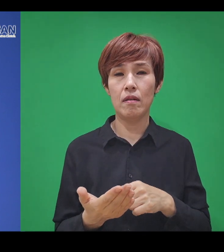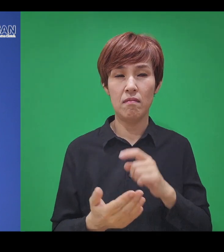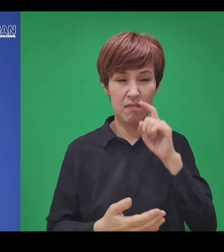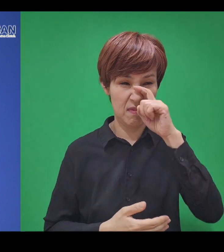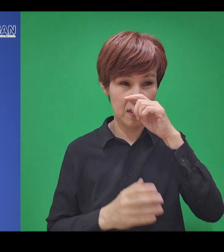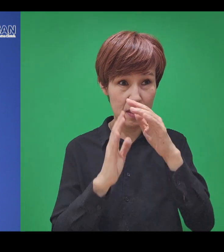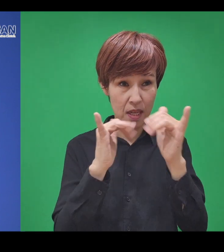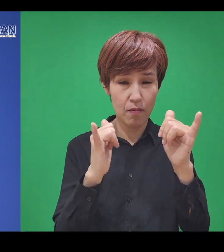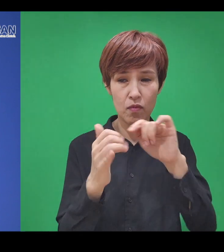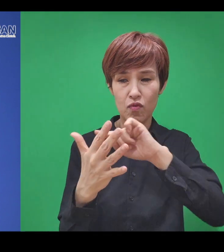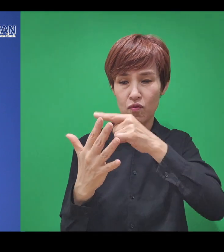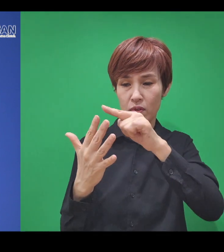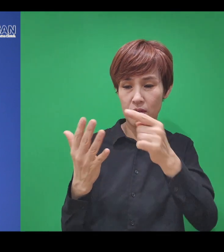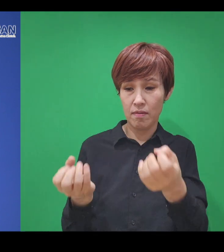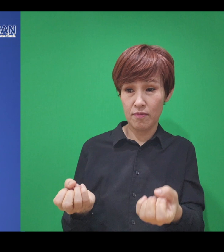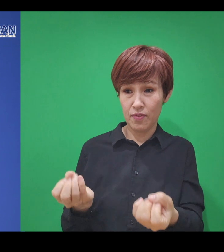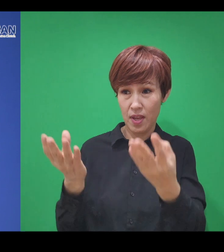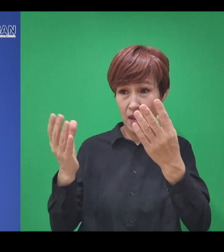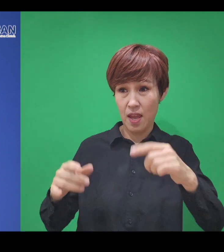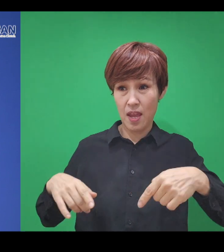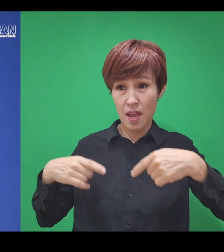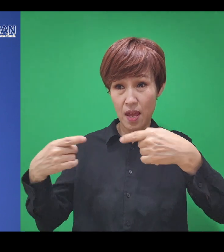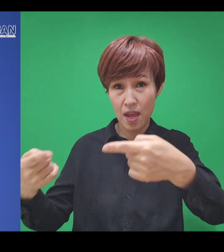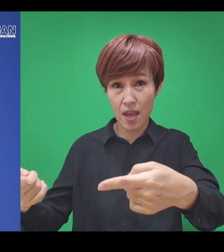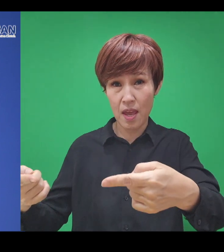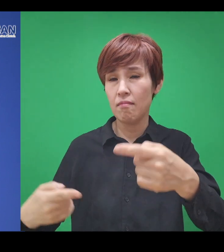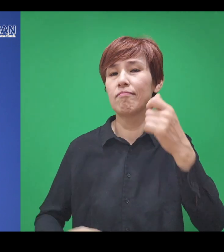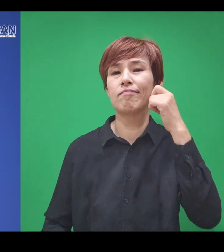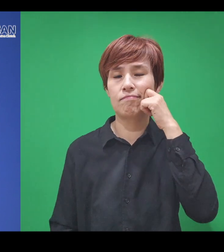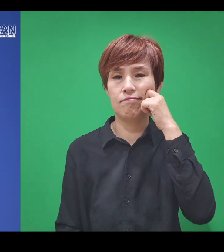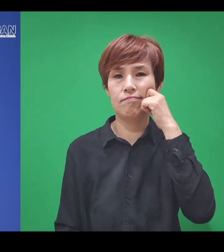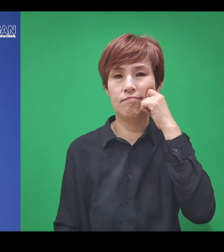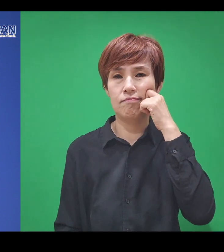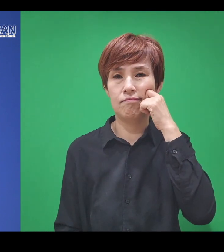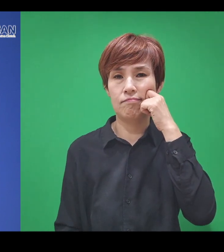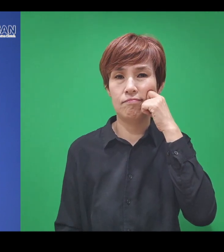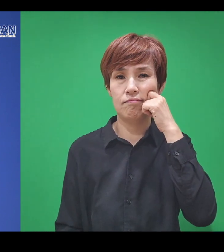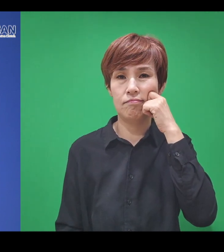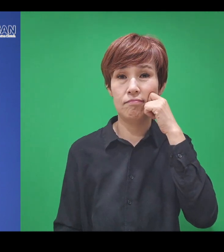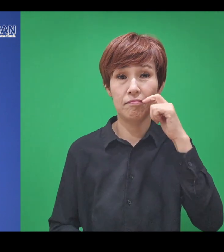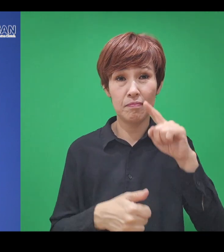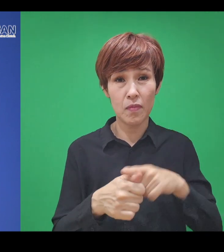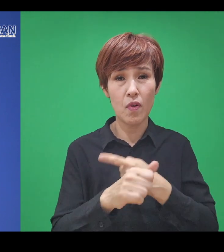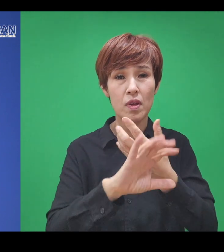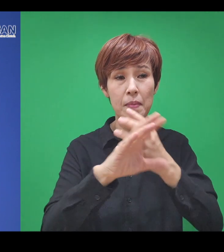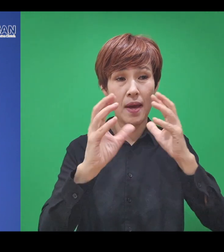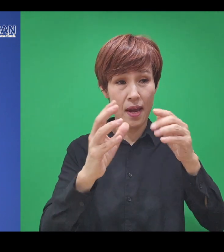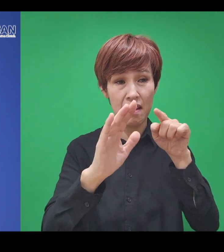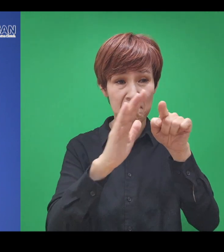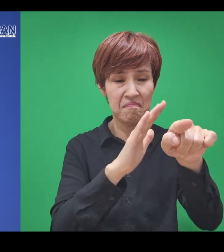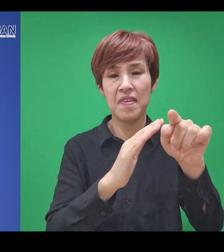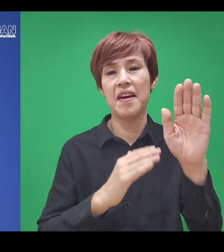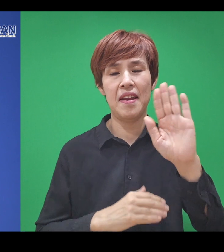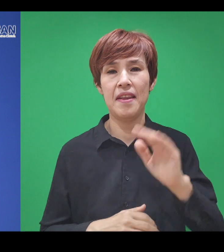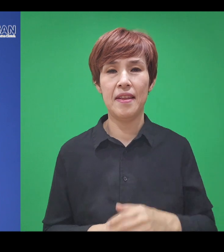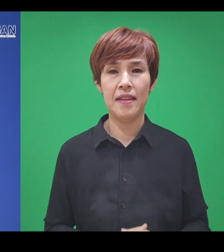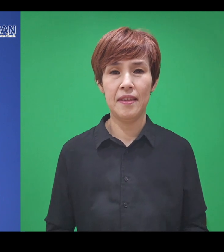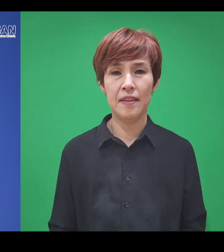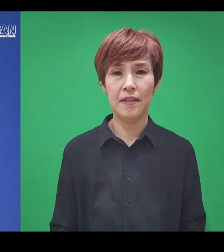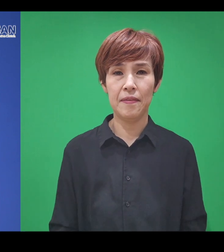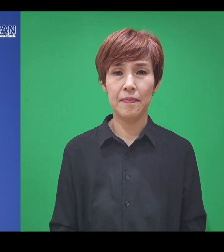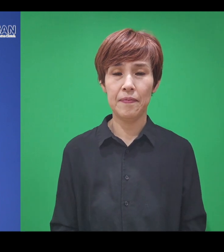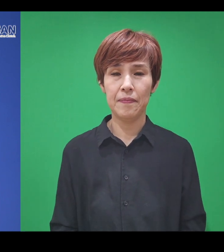하나님의 유월절 축제에 참여해서 유월절을 먹을 수 없게 돼요. 그게 그들의 법이에요.